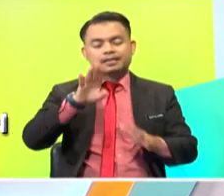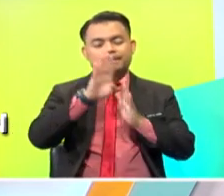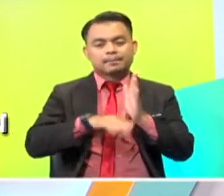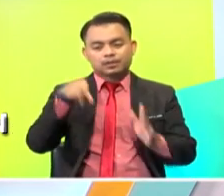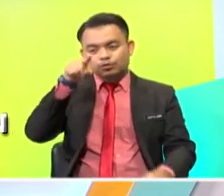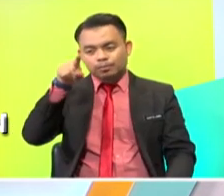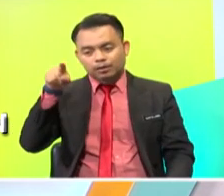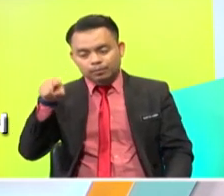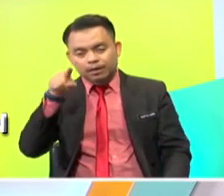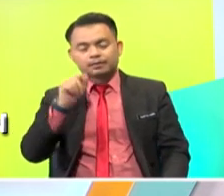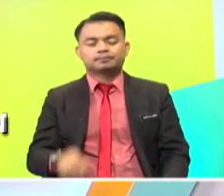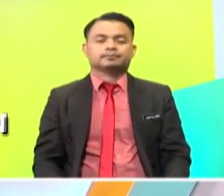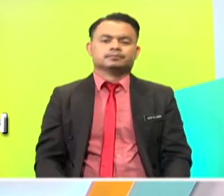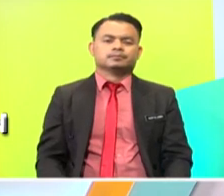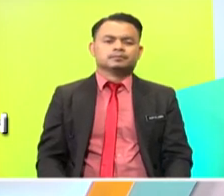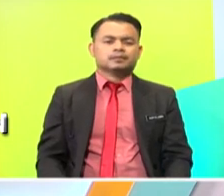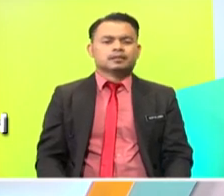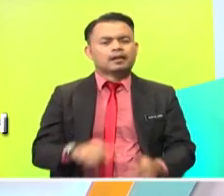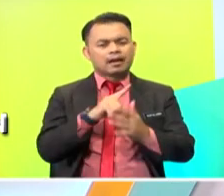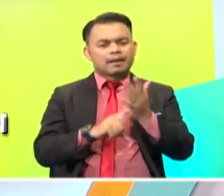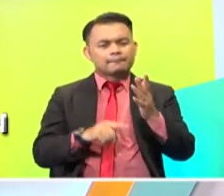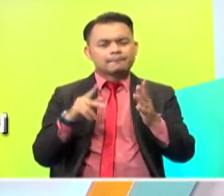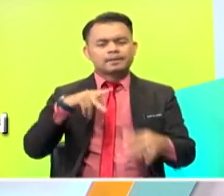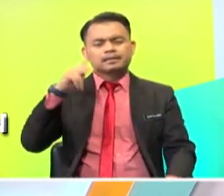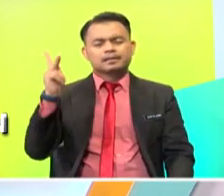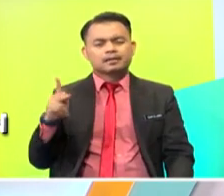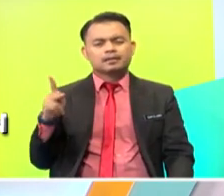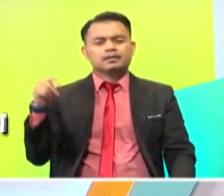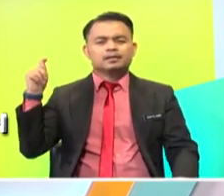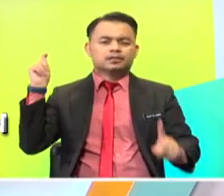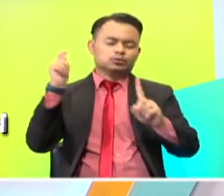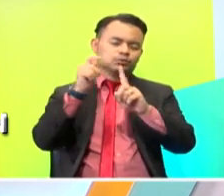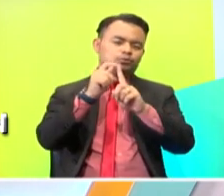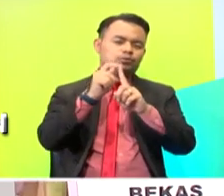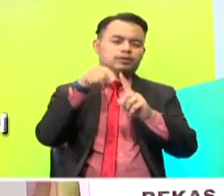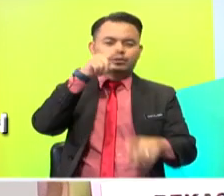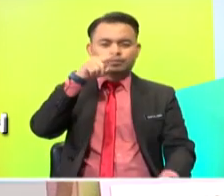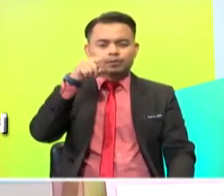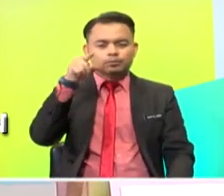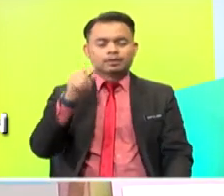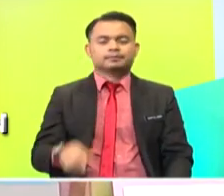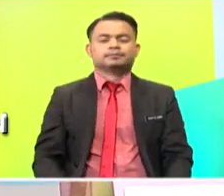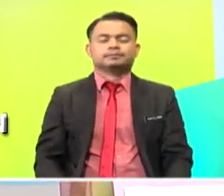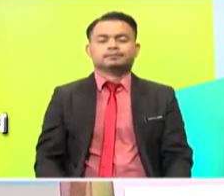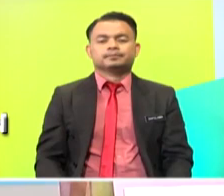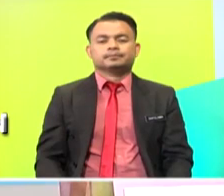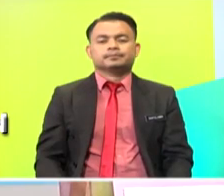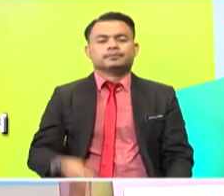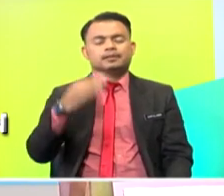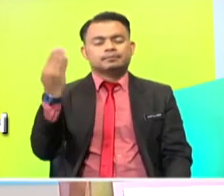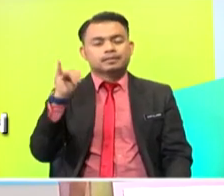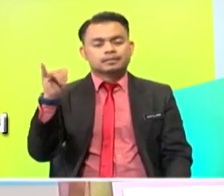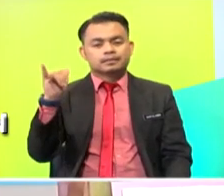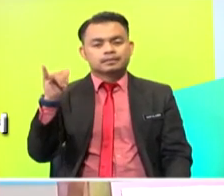tujuan lubang tersebut ah lubang ini sebab kita tahu sayur-sayuran Biasanya di bernafas